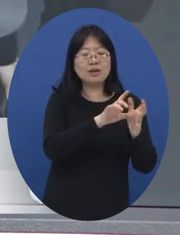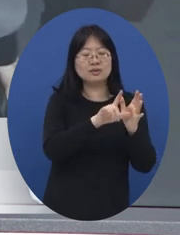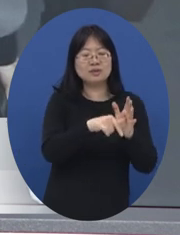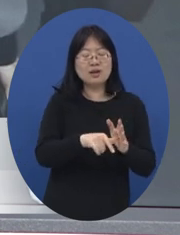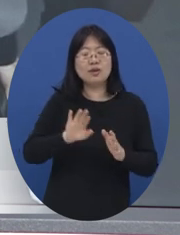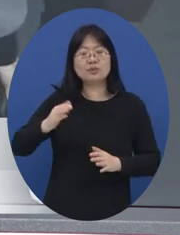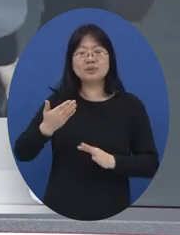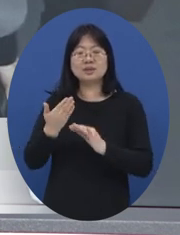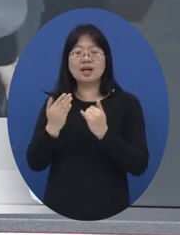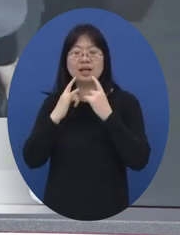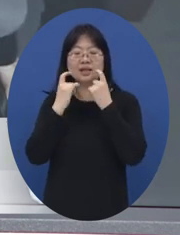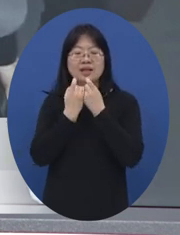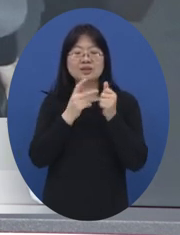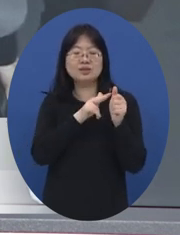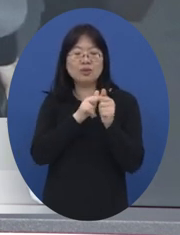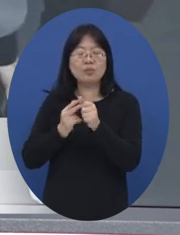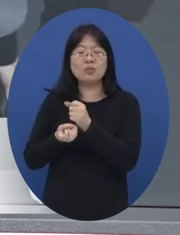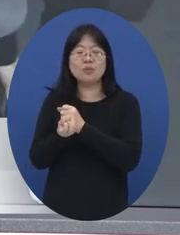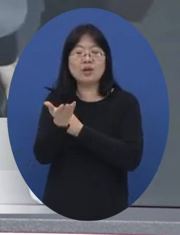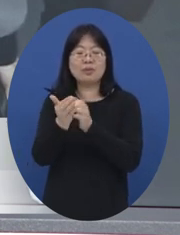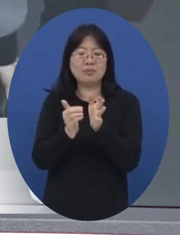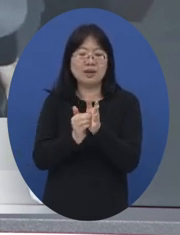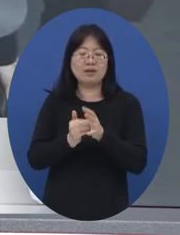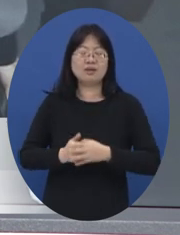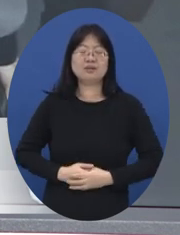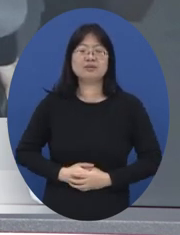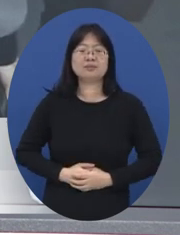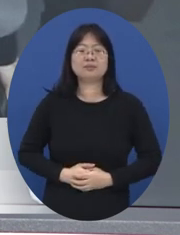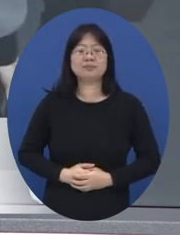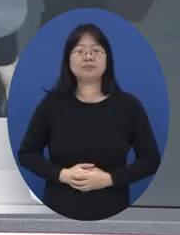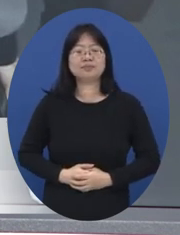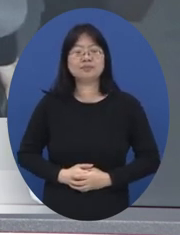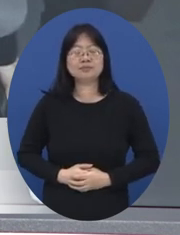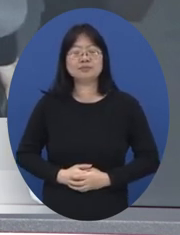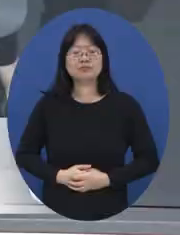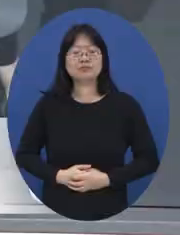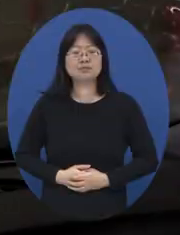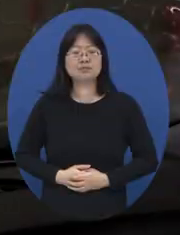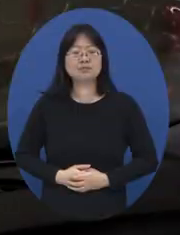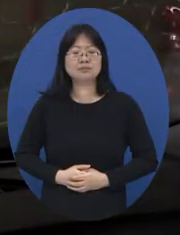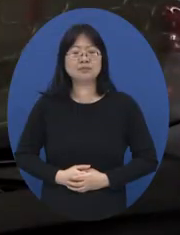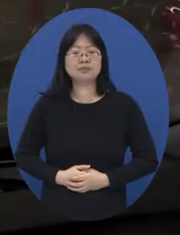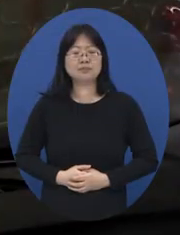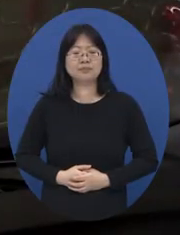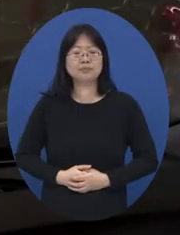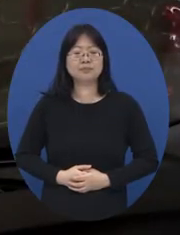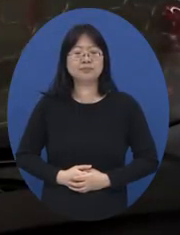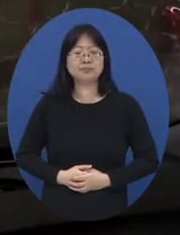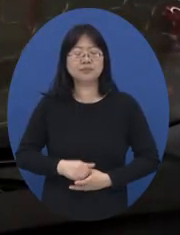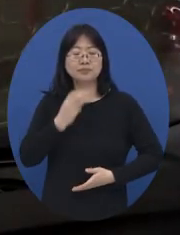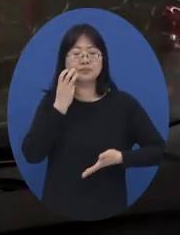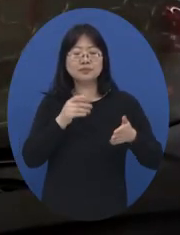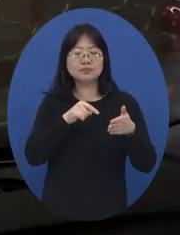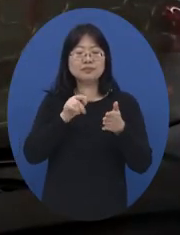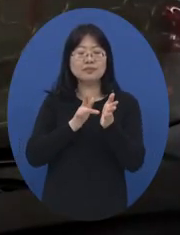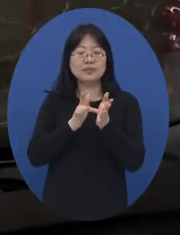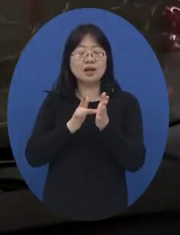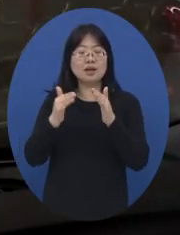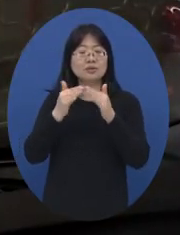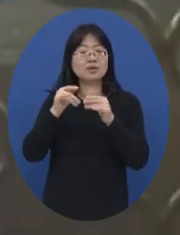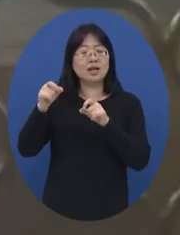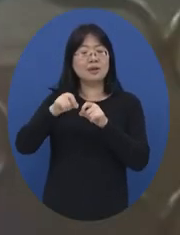무려 900여명의 개인정보가 새 나갔습니다 보도에 1 선지자 않다 경기도 의한 약국